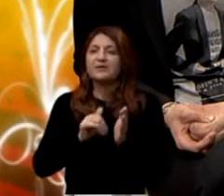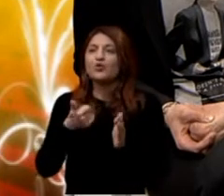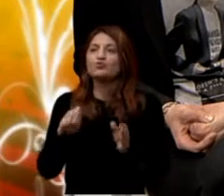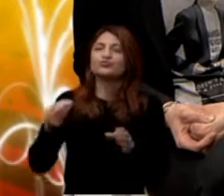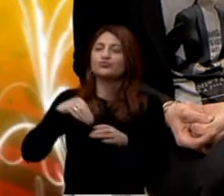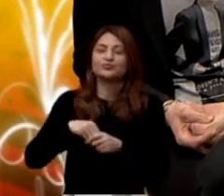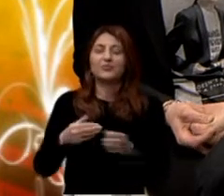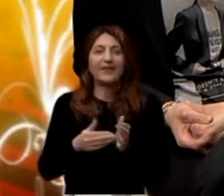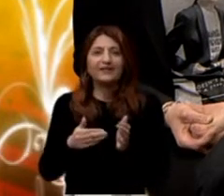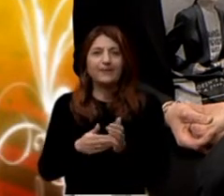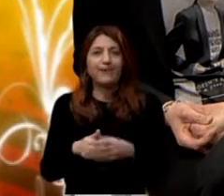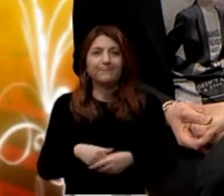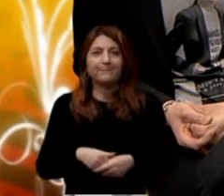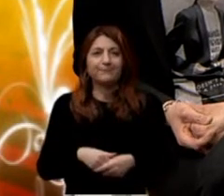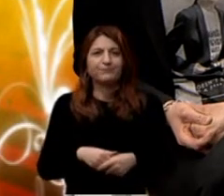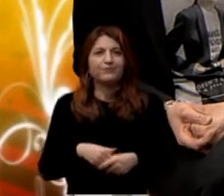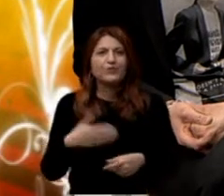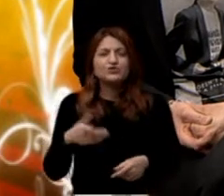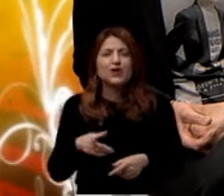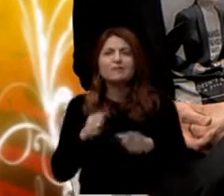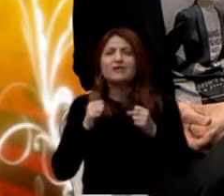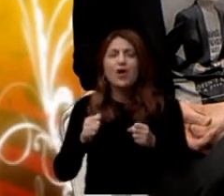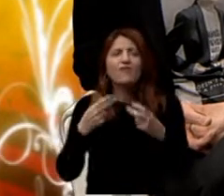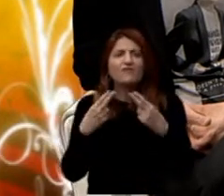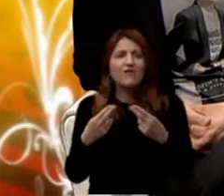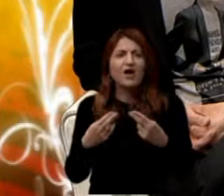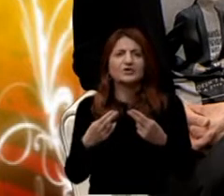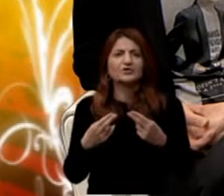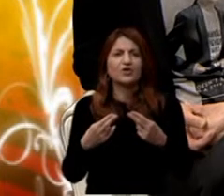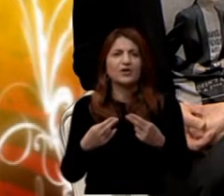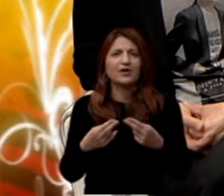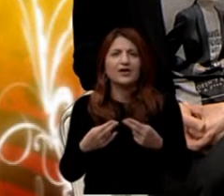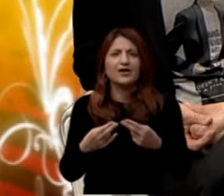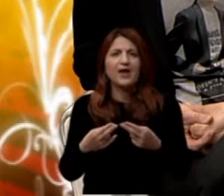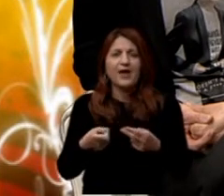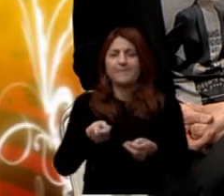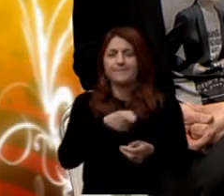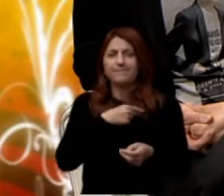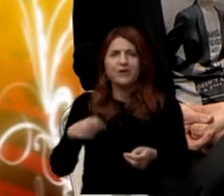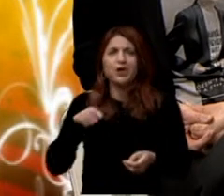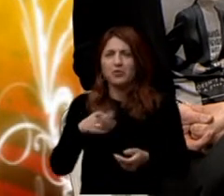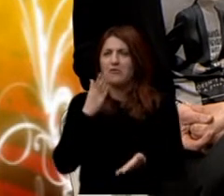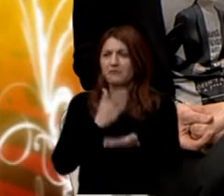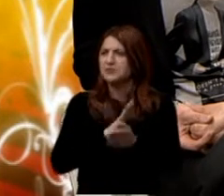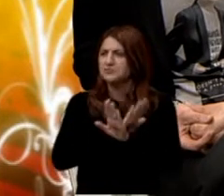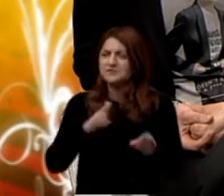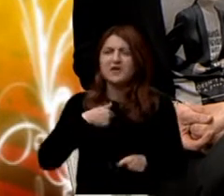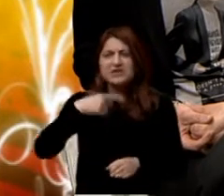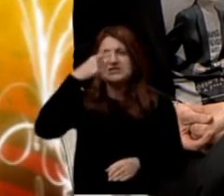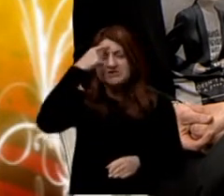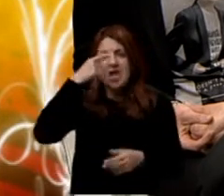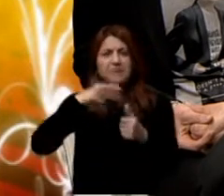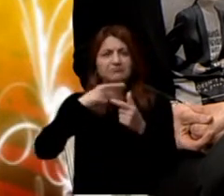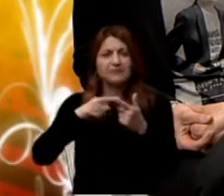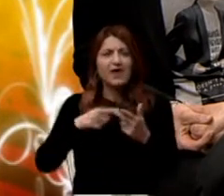nego je nešto što je izrazito važno da svi mi to naučimo. Da